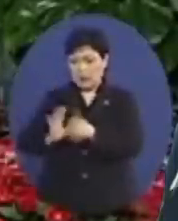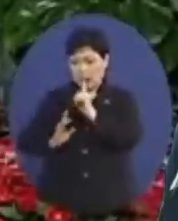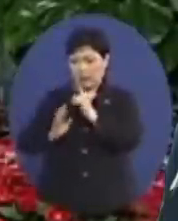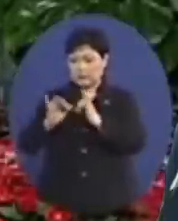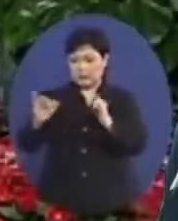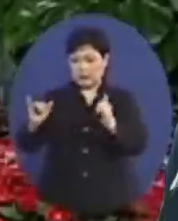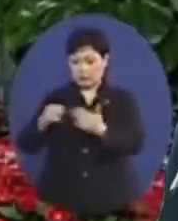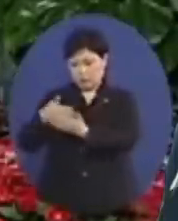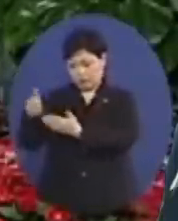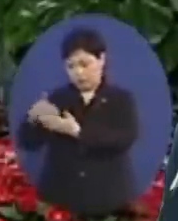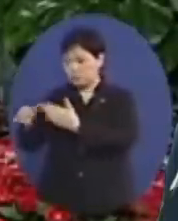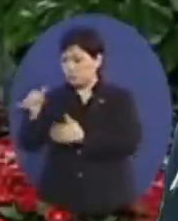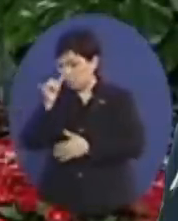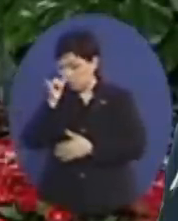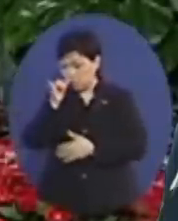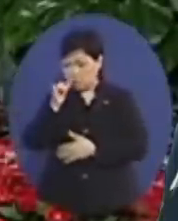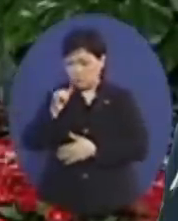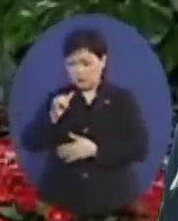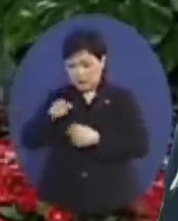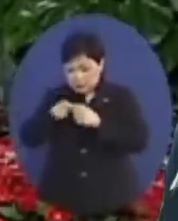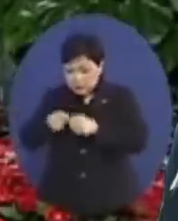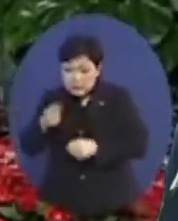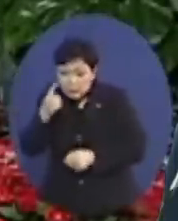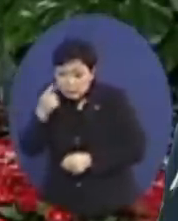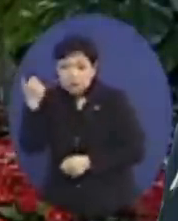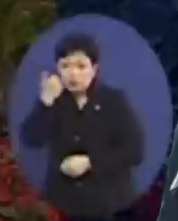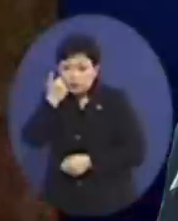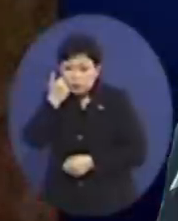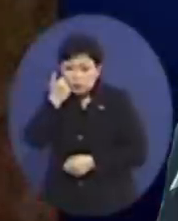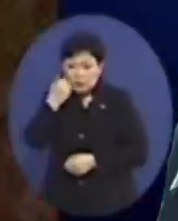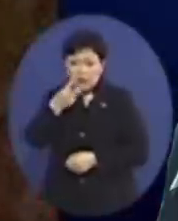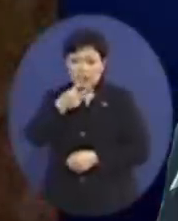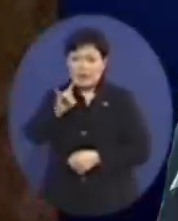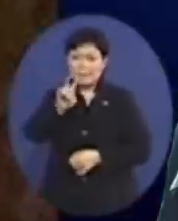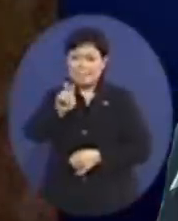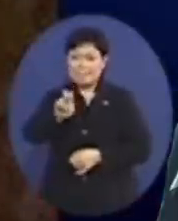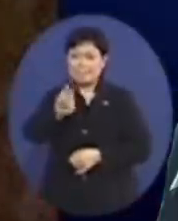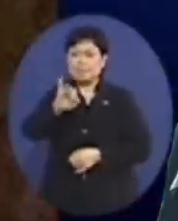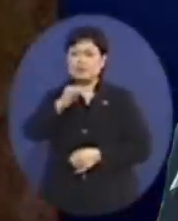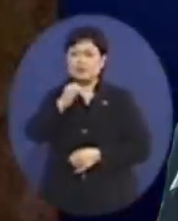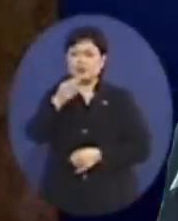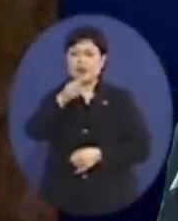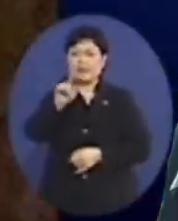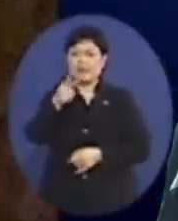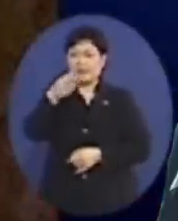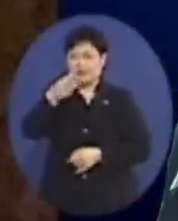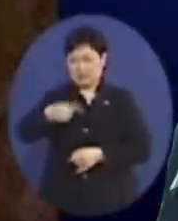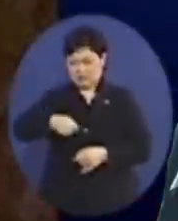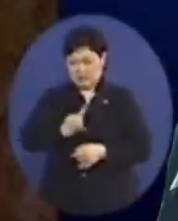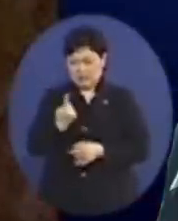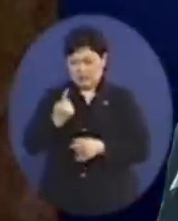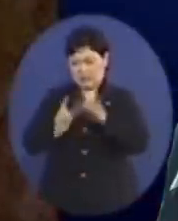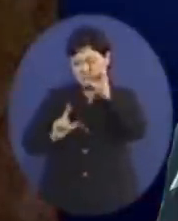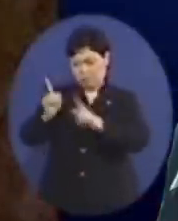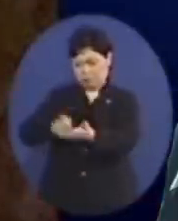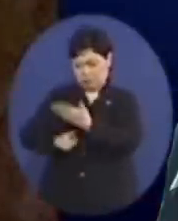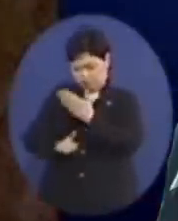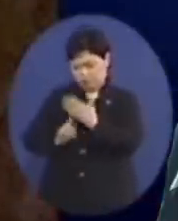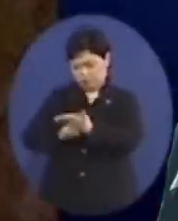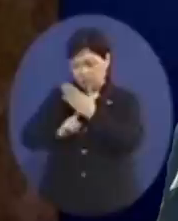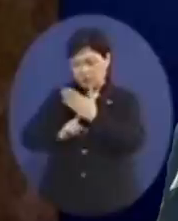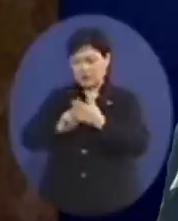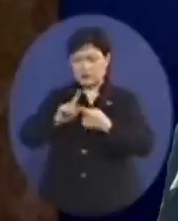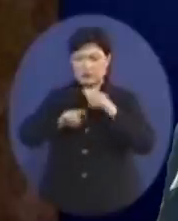사람이 그려져 있습니다. 자세히 보면 그것은 바로 렘브란트 자신입니다. 그는 여기에 대해 이렇게